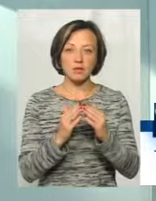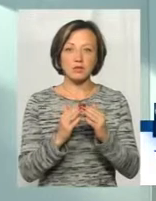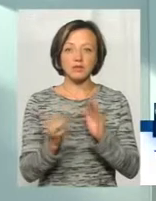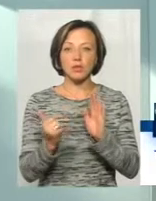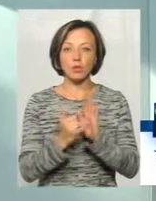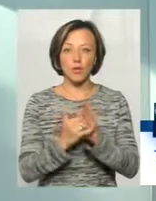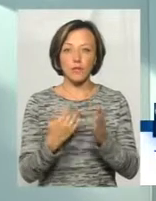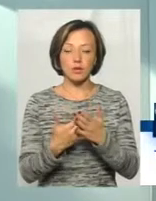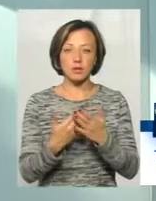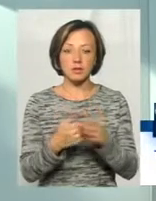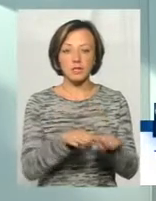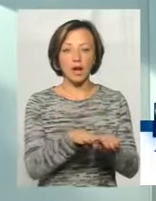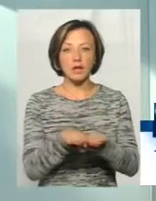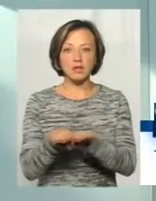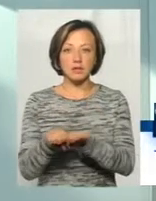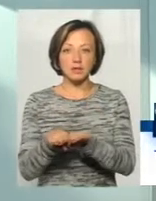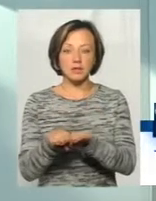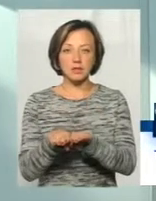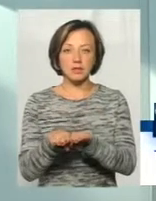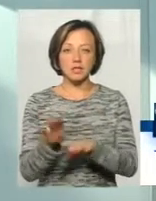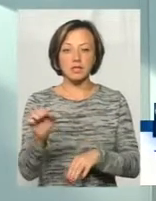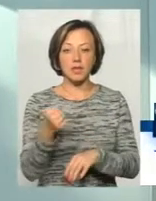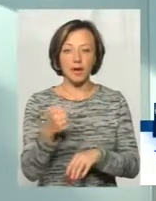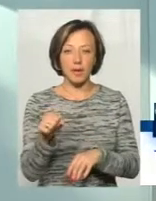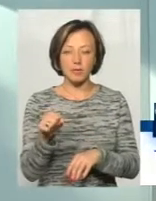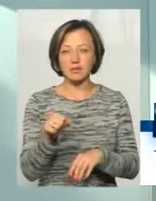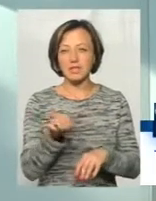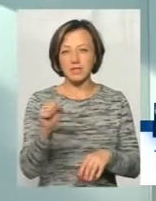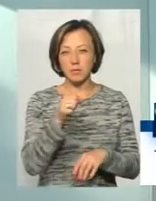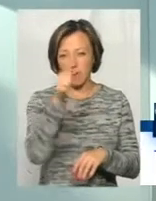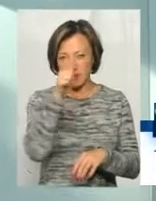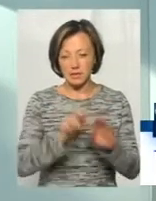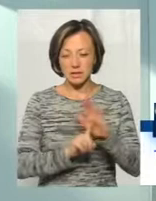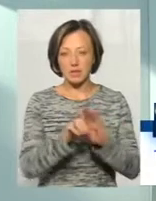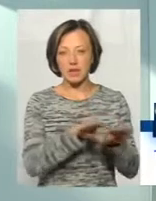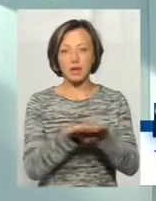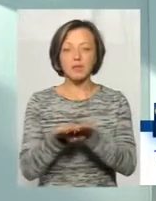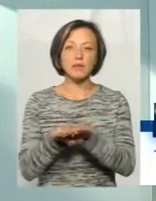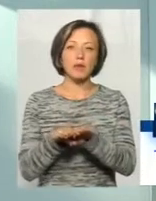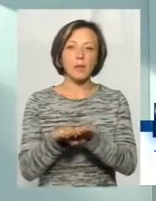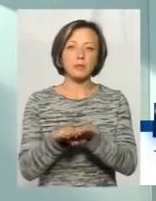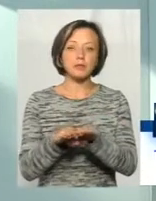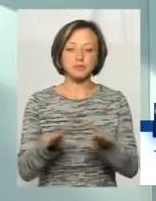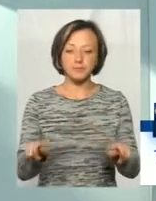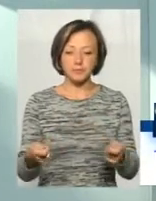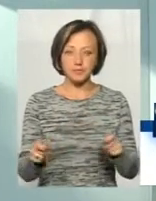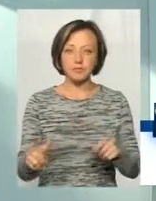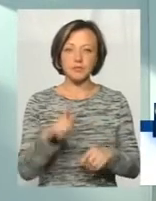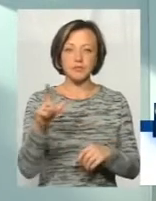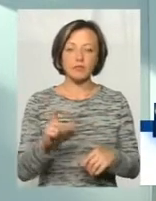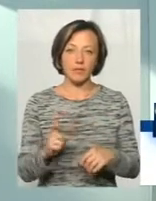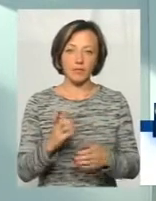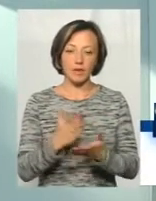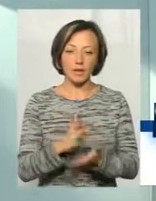встановлений, скажімо так, на рівні вже з серпня місяця, на рівні, якщо у нас є плита газова, за